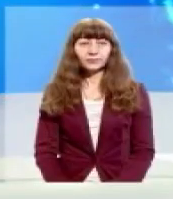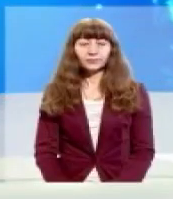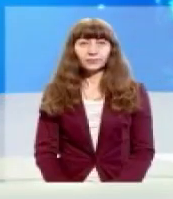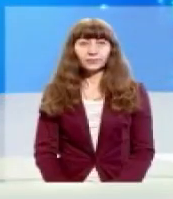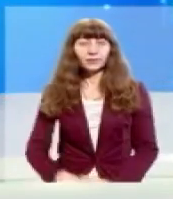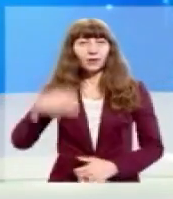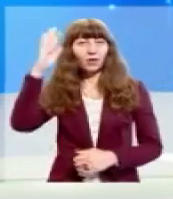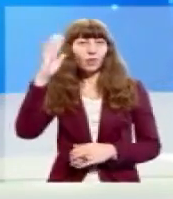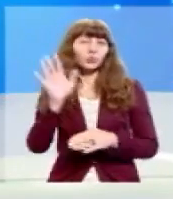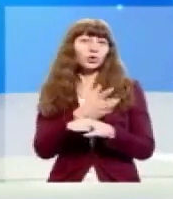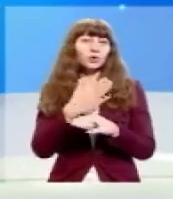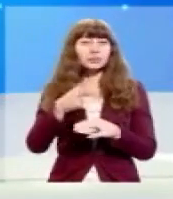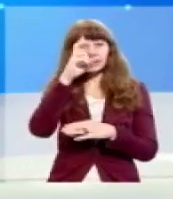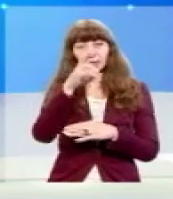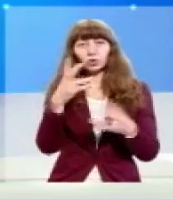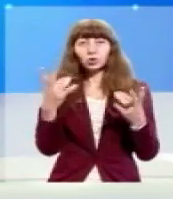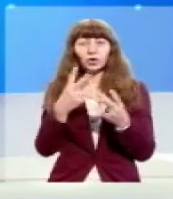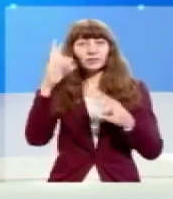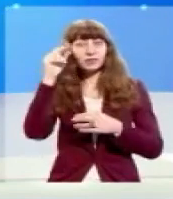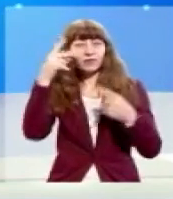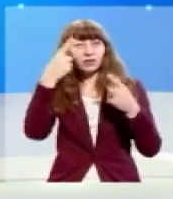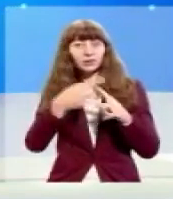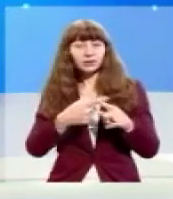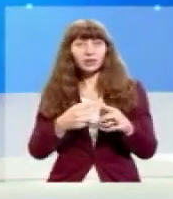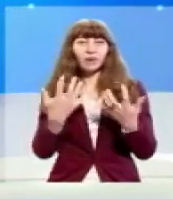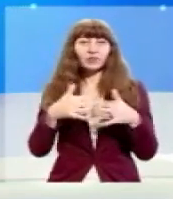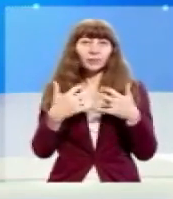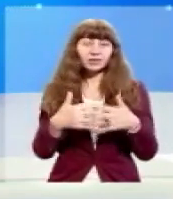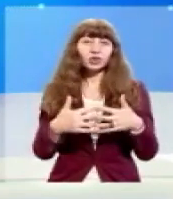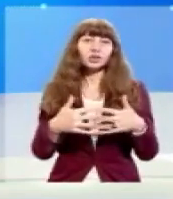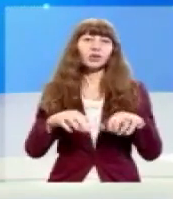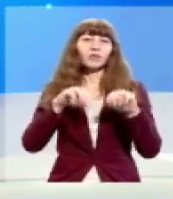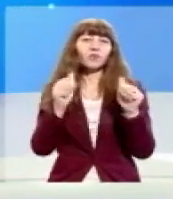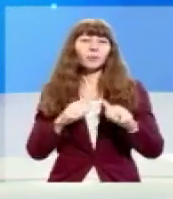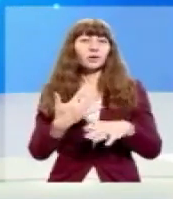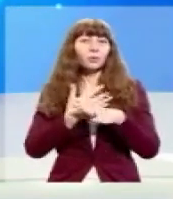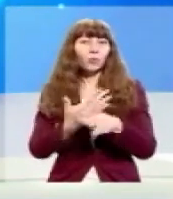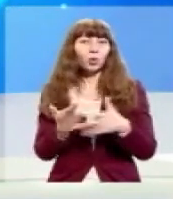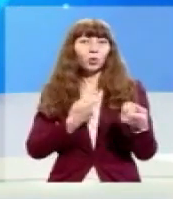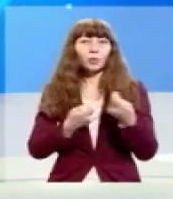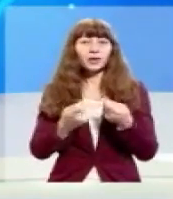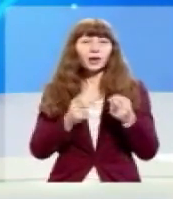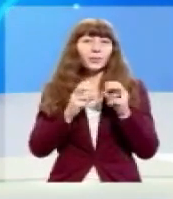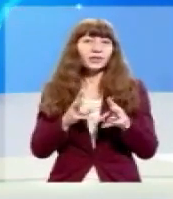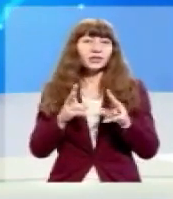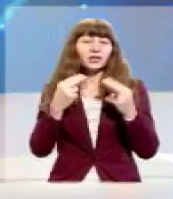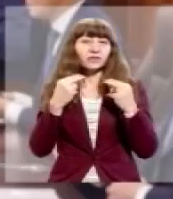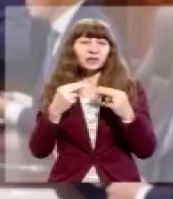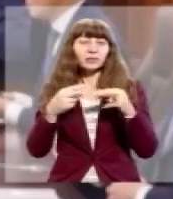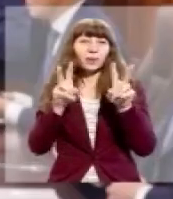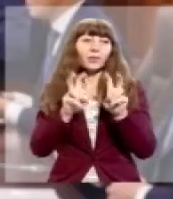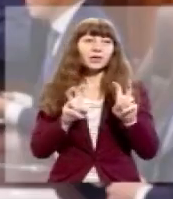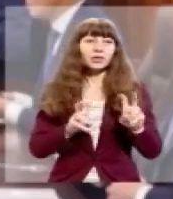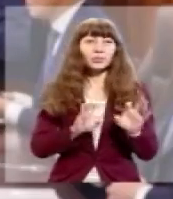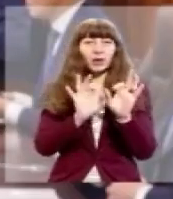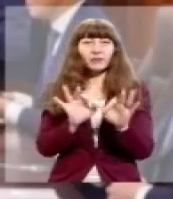Экология министрлігі су шаруашылығына цифрлық технологияларды енгізуді жеделдету қажет. Премьер-министрдің төрағалығымен өткен су кеңесінің